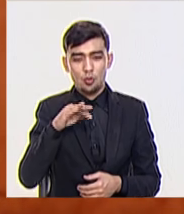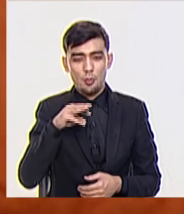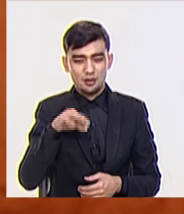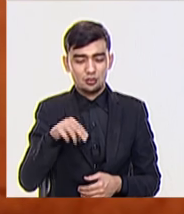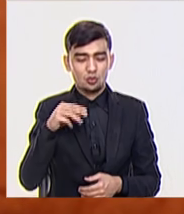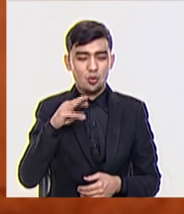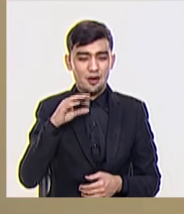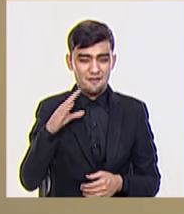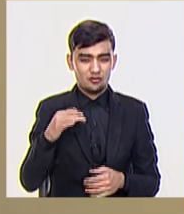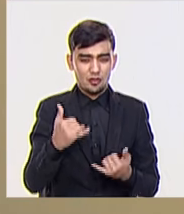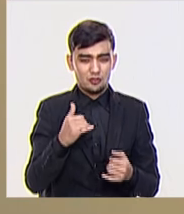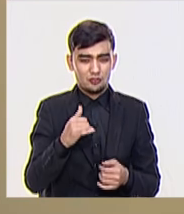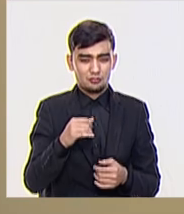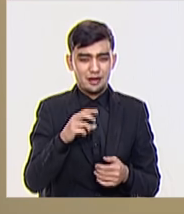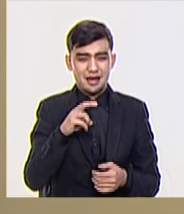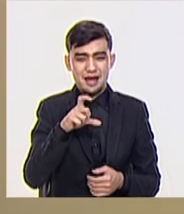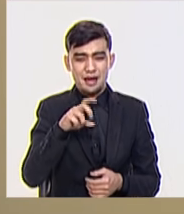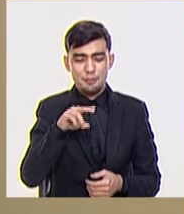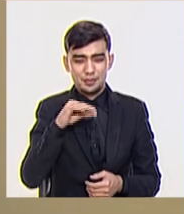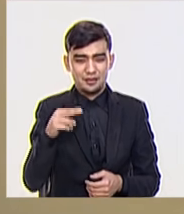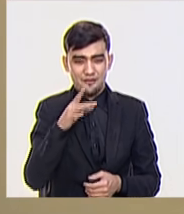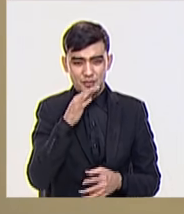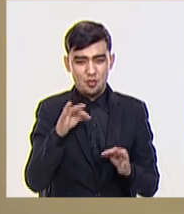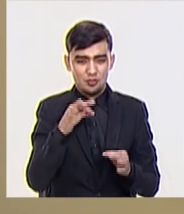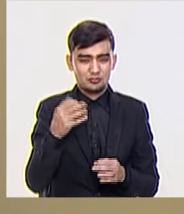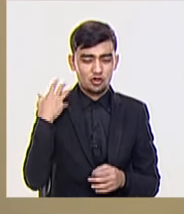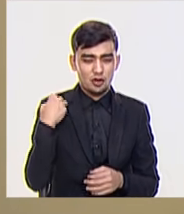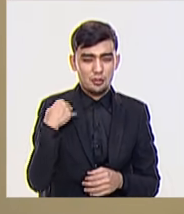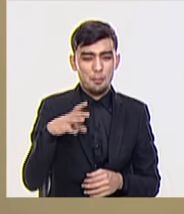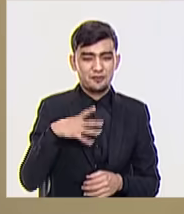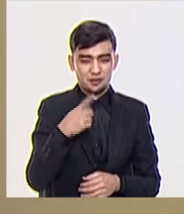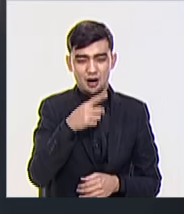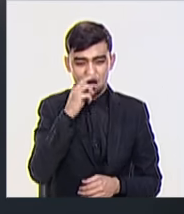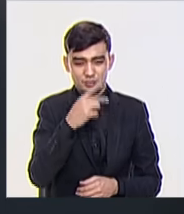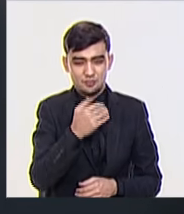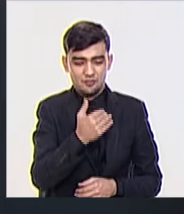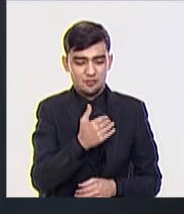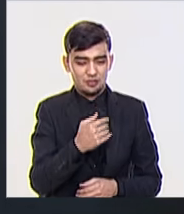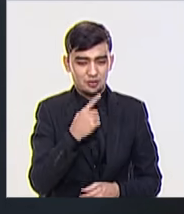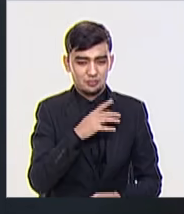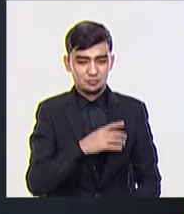елдегі эпидахуалдың қиындап кетуі министрліктің бұрынғы басшылығының қатесі деген еді.